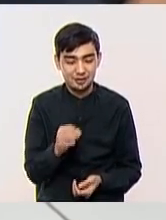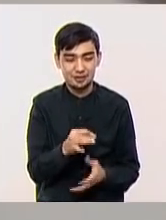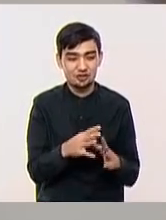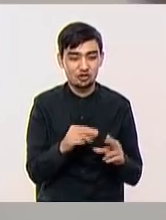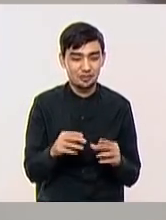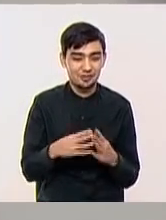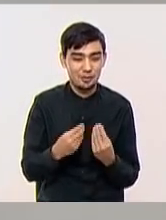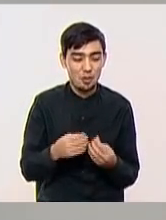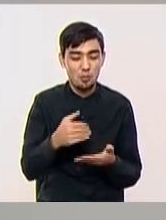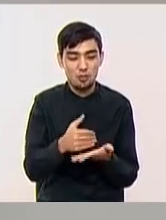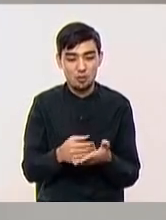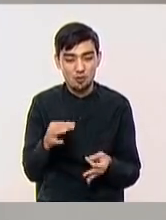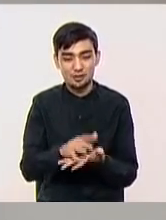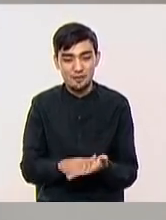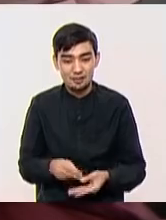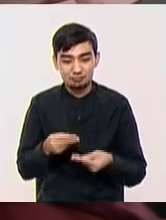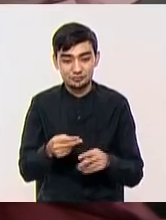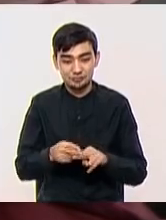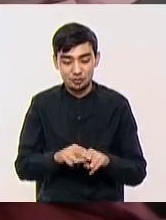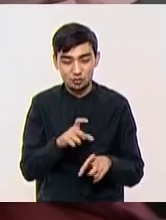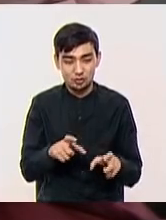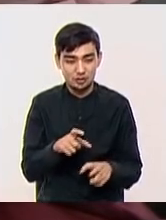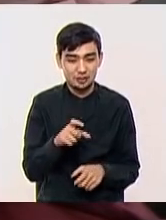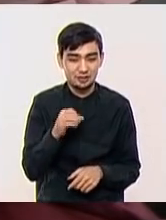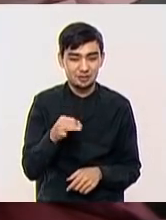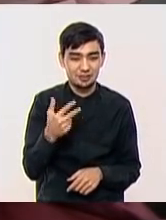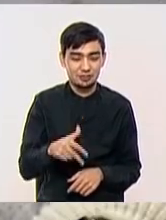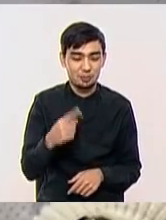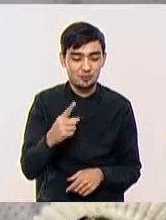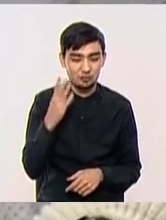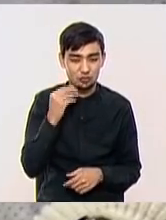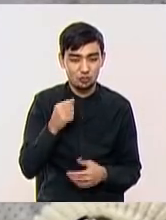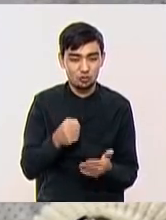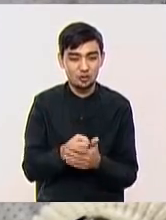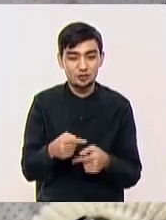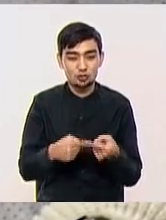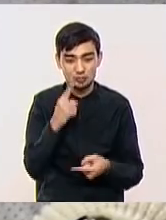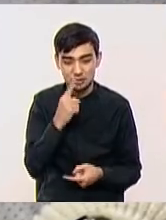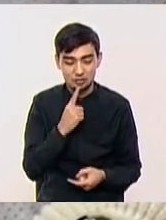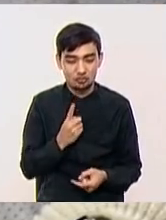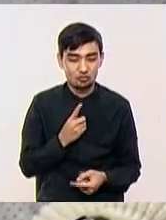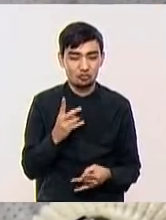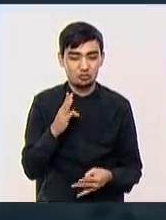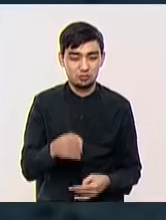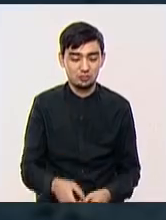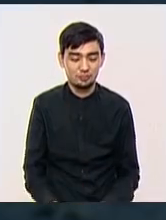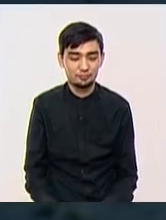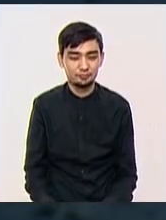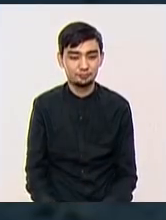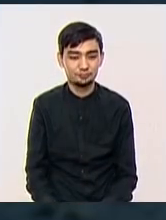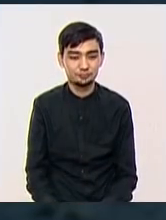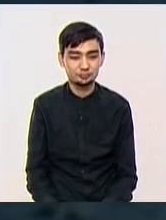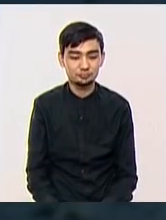отбасы бағдарламалары арқылы өтінім берген адамдарда қаңтардың 31-іне дейін күтуден басқа амал жоқ.